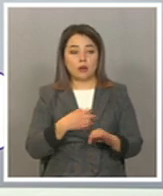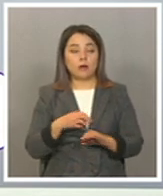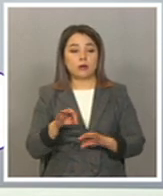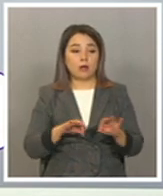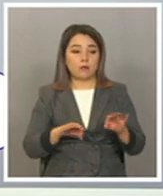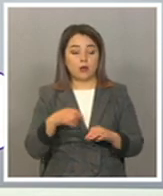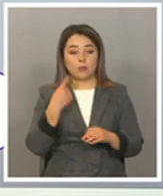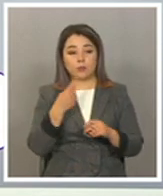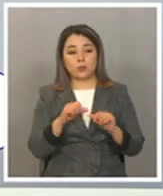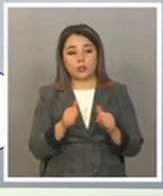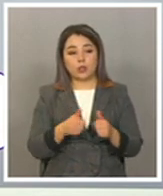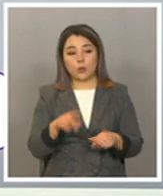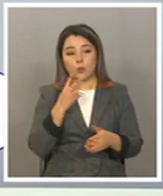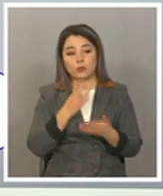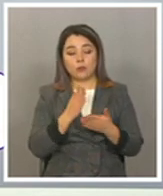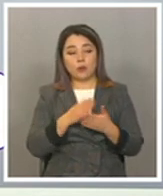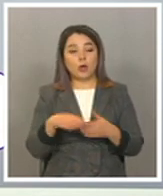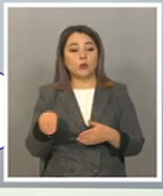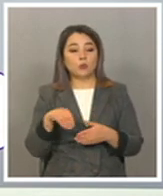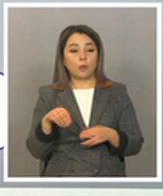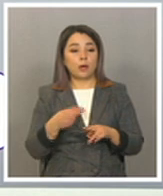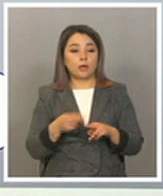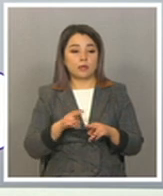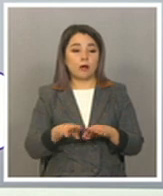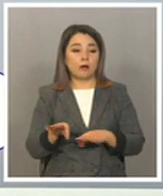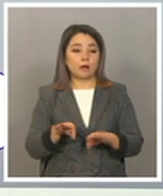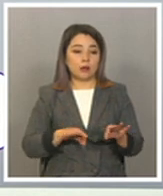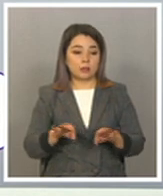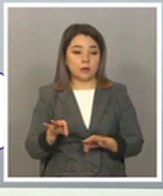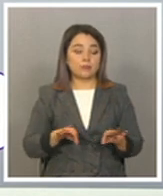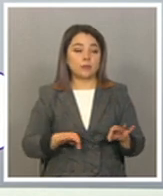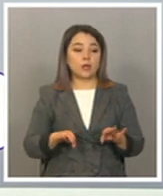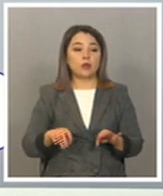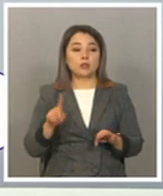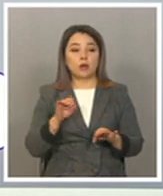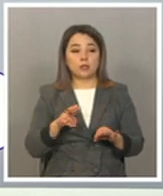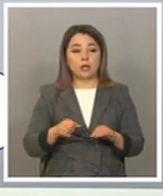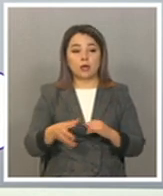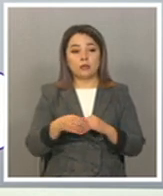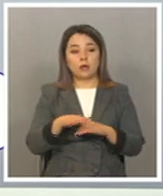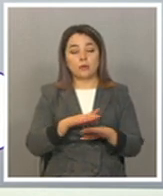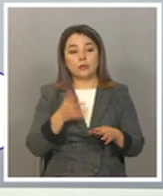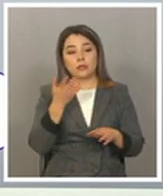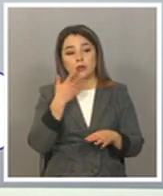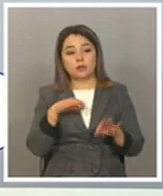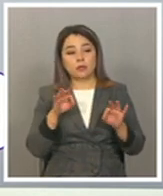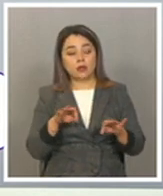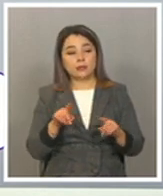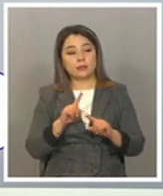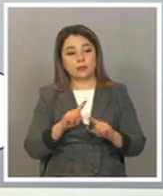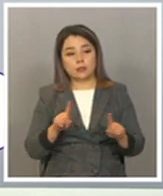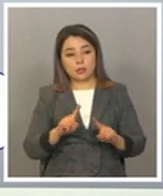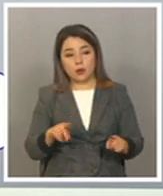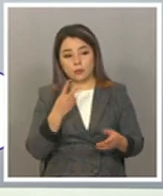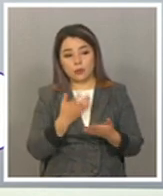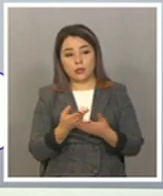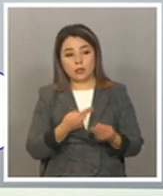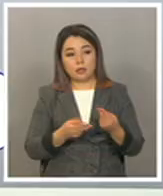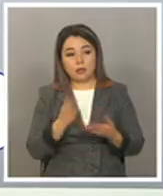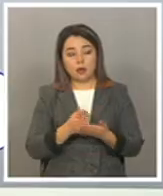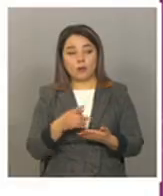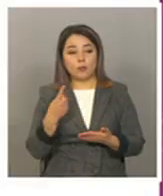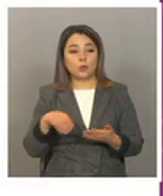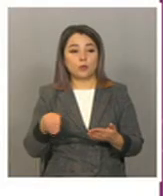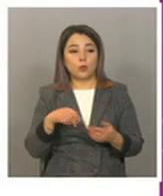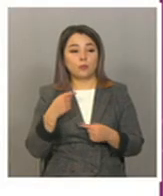бейнеленуі. Яғни топырақ картасында топырақ зоналарының түстері ерекшеленіп белгіленеді, және бір топырақ зонасы